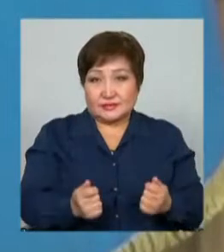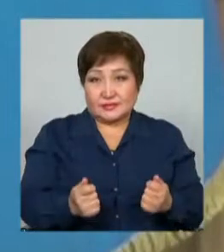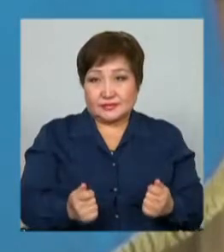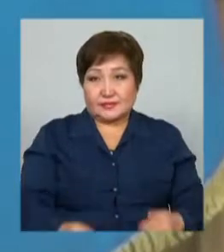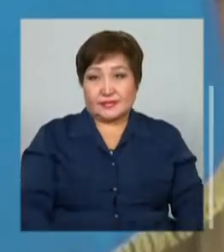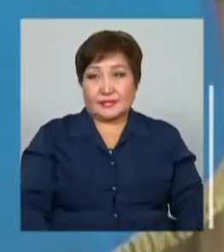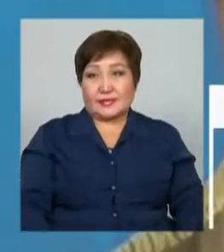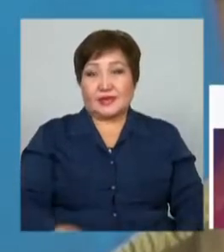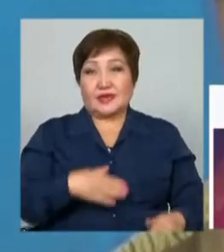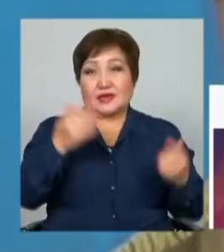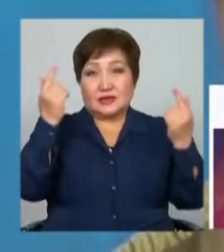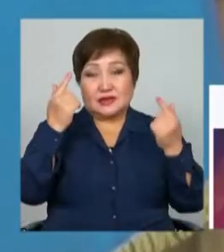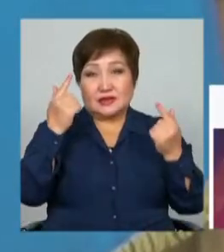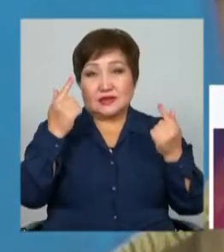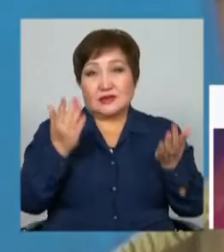Естеріңізде болатын болса, біз